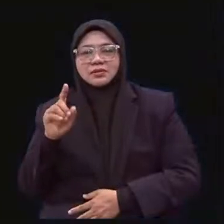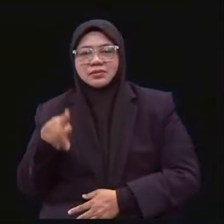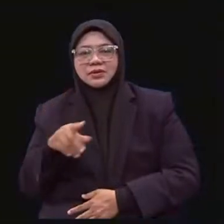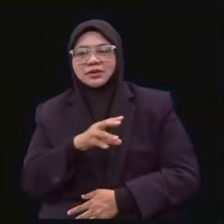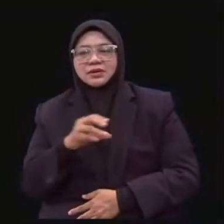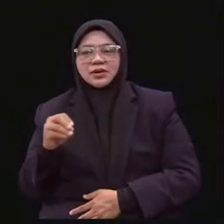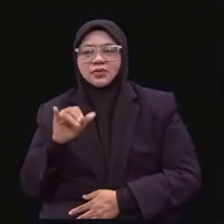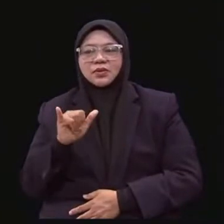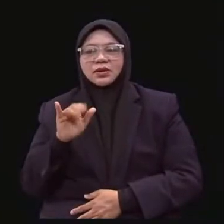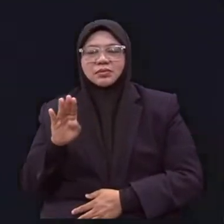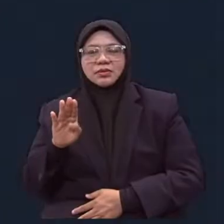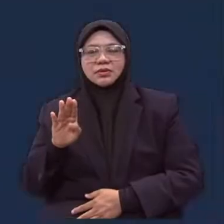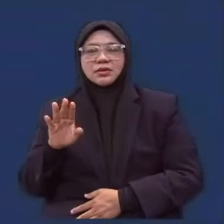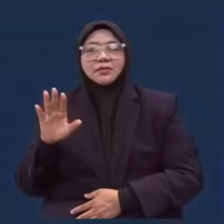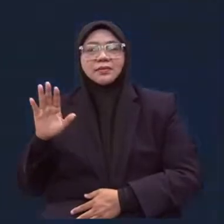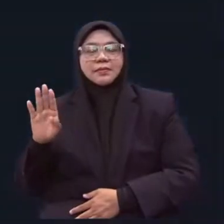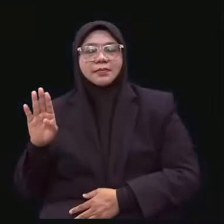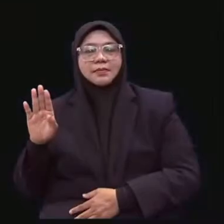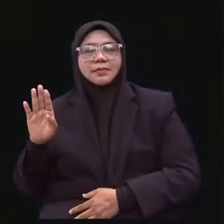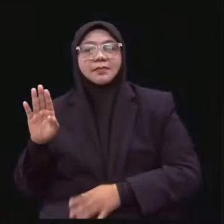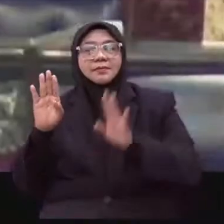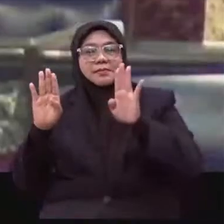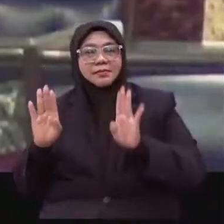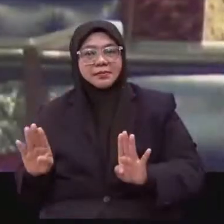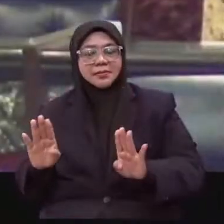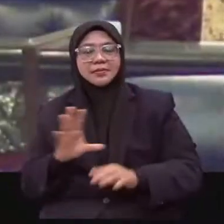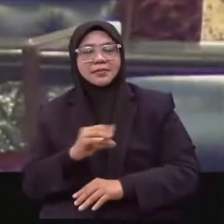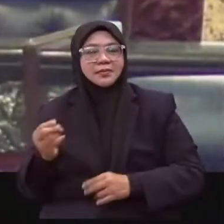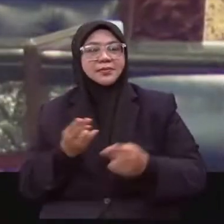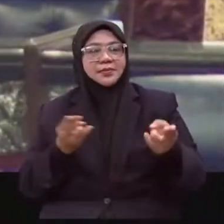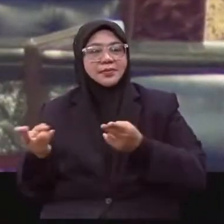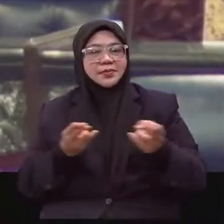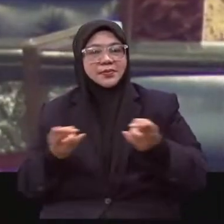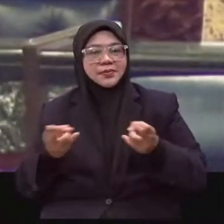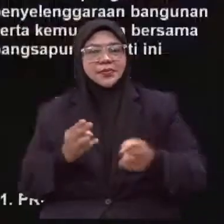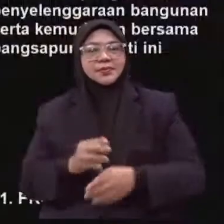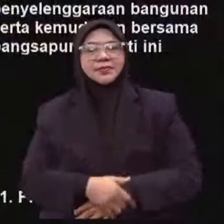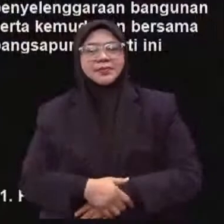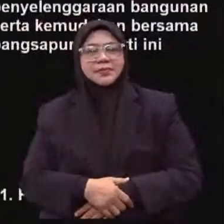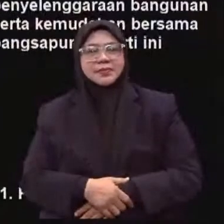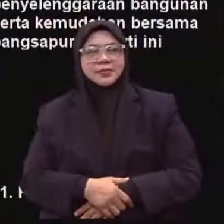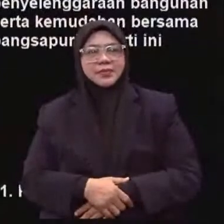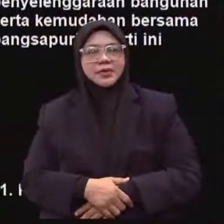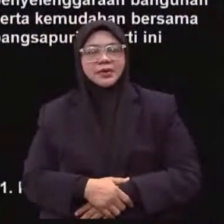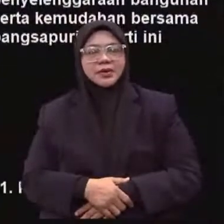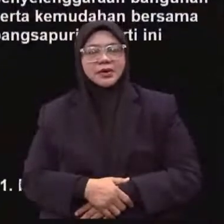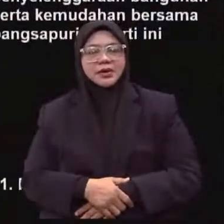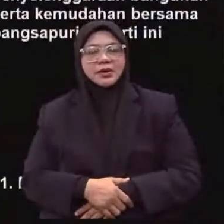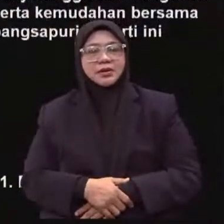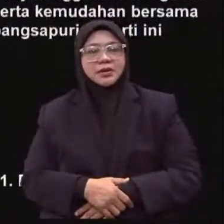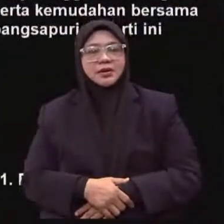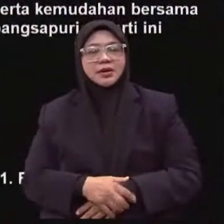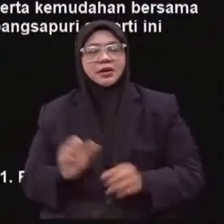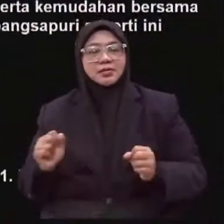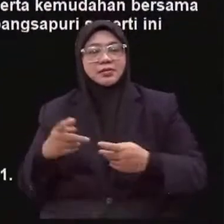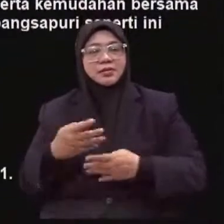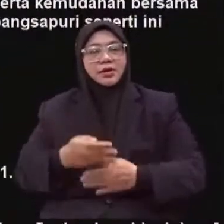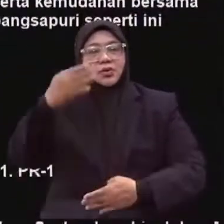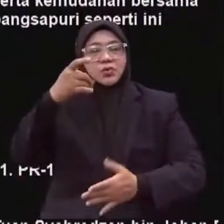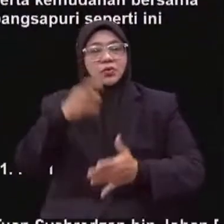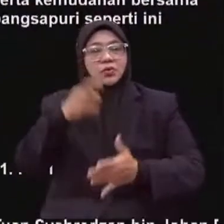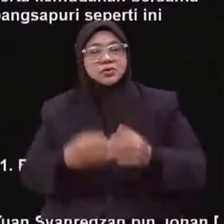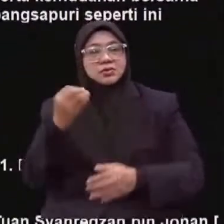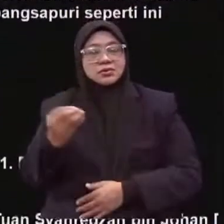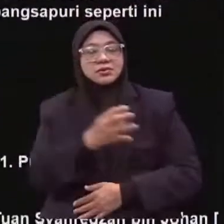soalnya berkaitan dengan pengurusan di rendah untuk malu Man